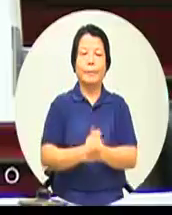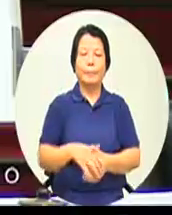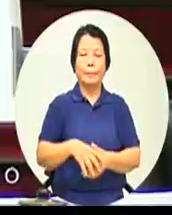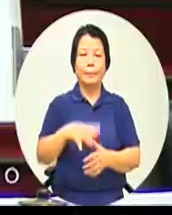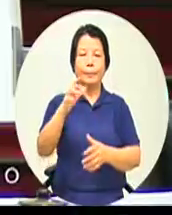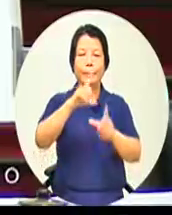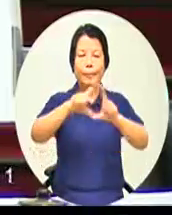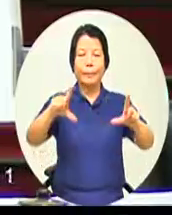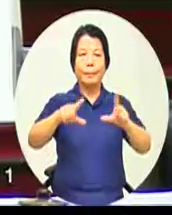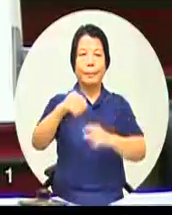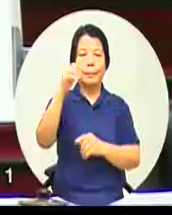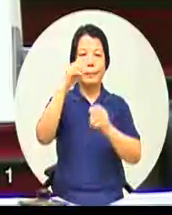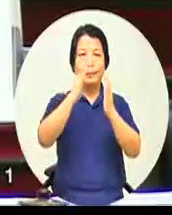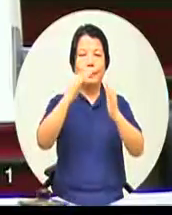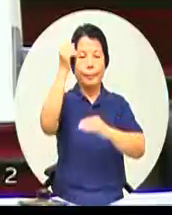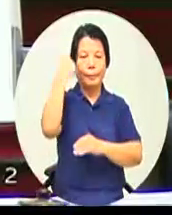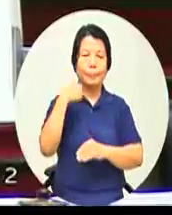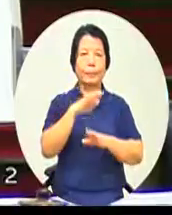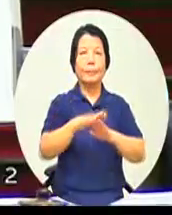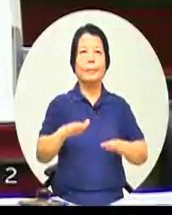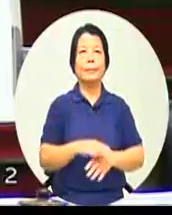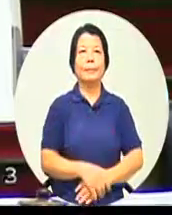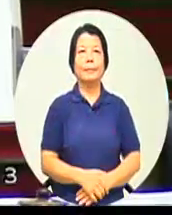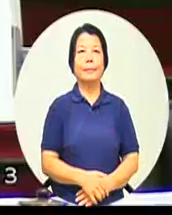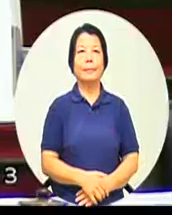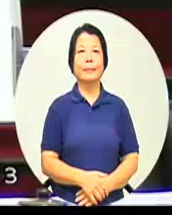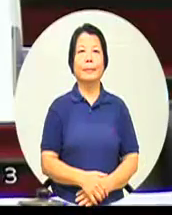赞。来，我们就看一下